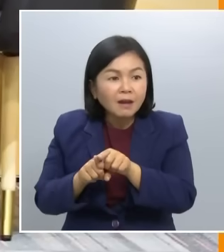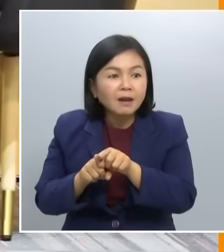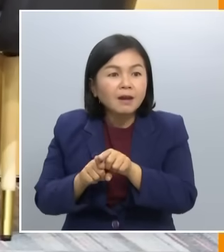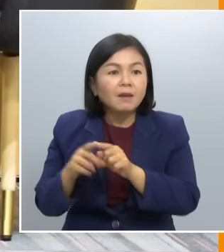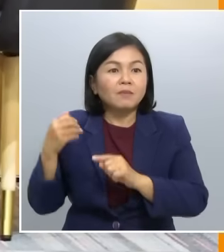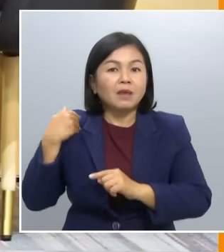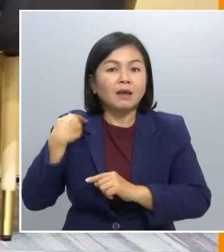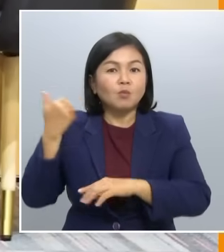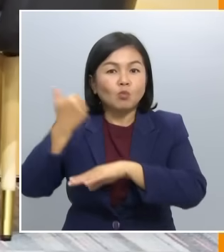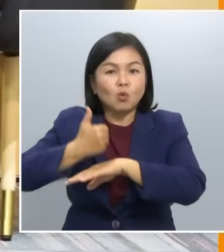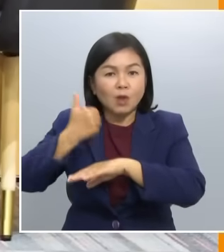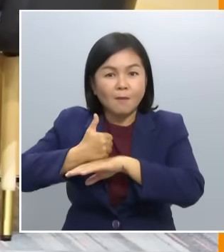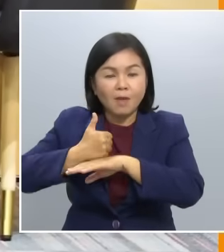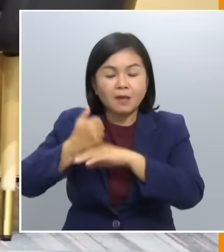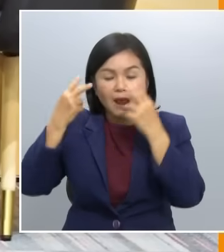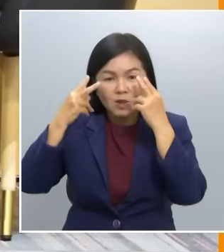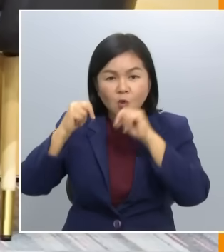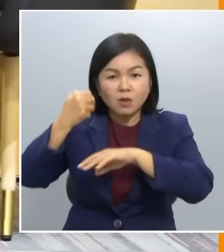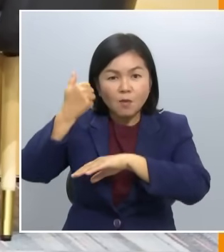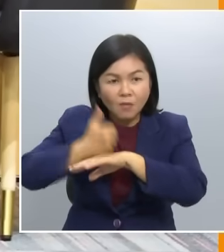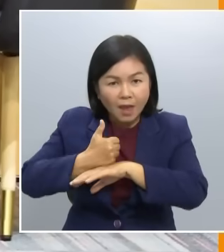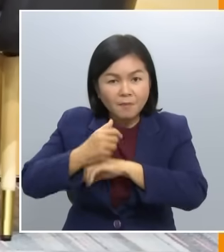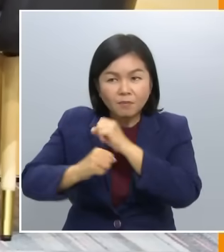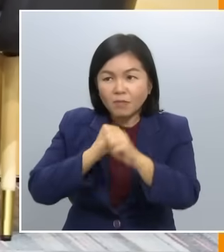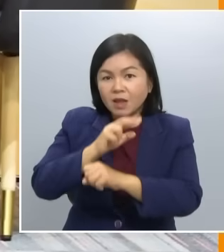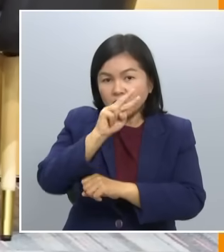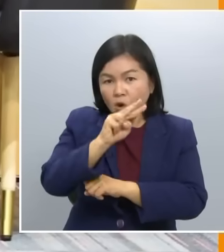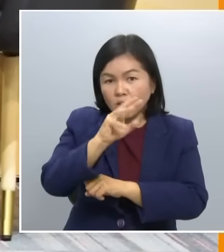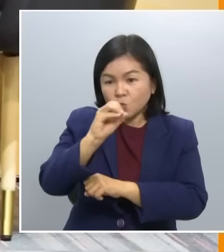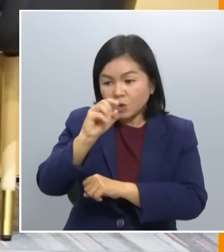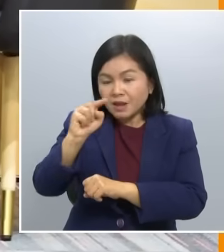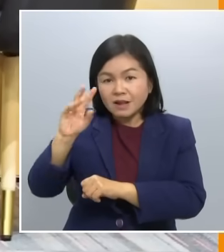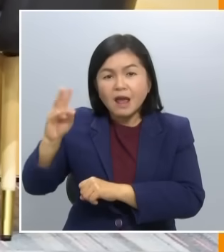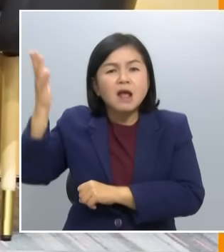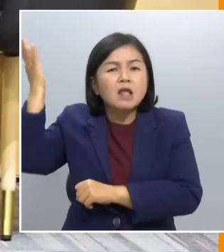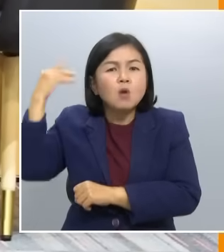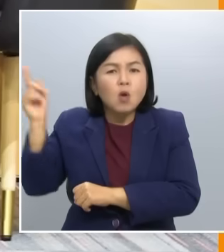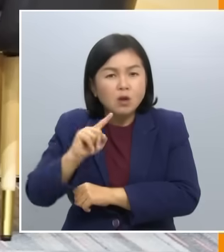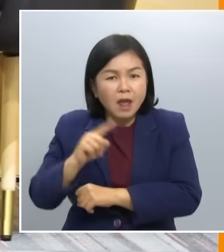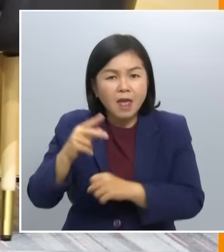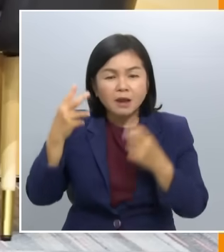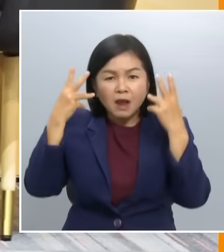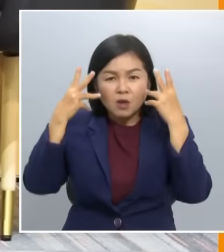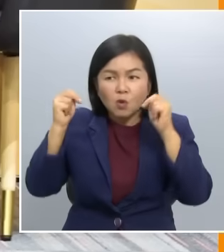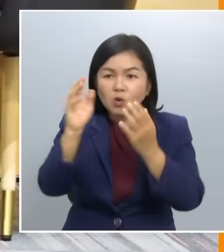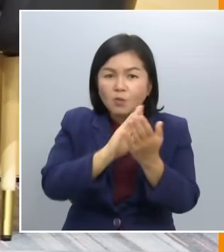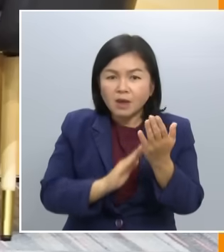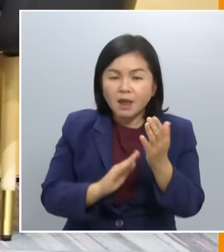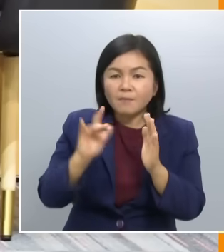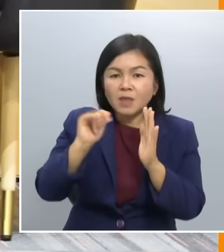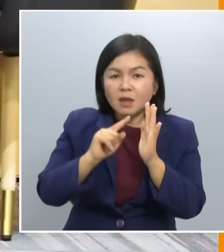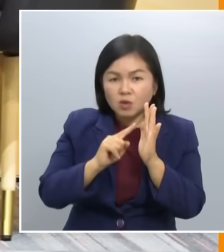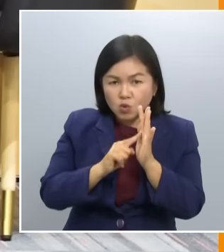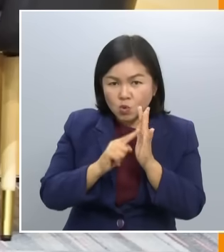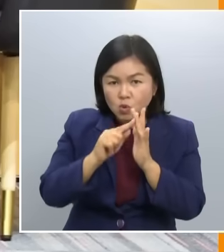ท่านผู้ชมมีตั้งแต่2017เมื่อครั้งนั้นนายกรัฐมนตรียูเครนในยุคนั้นก็คือกอสแมนเข้าพบ